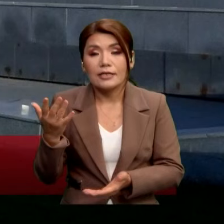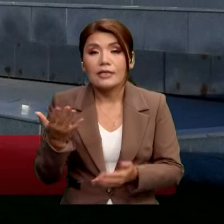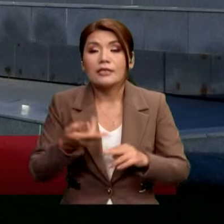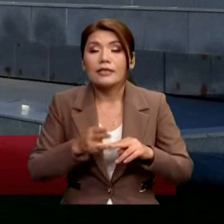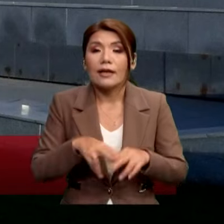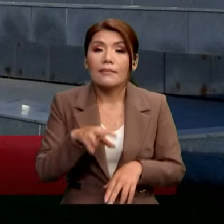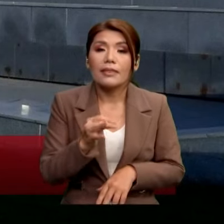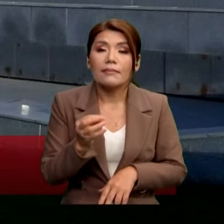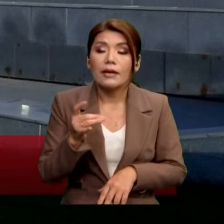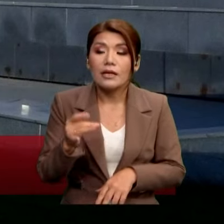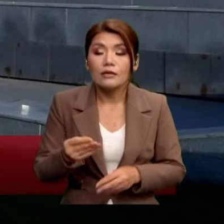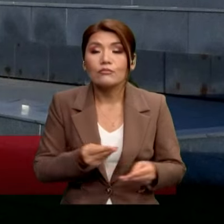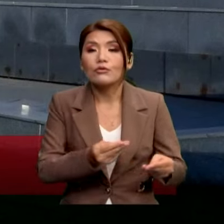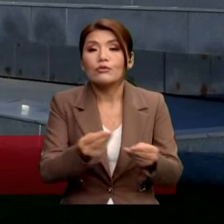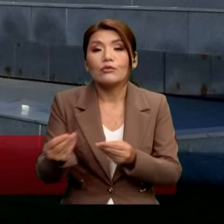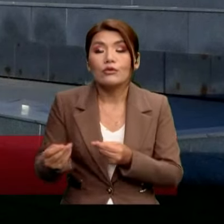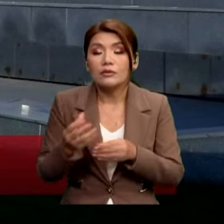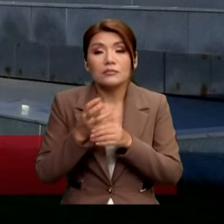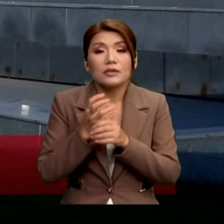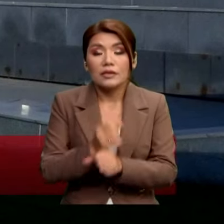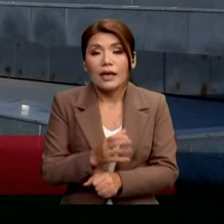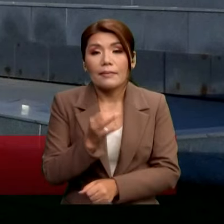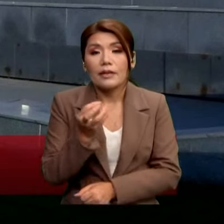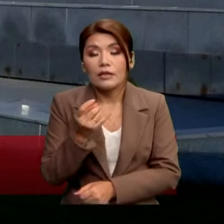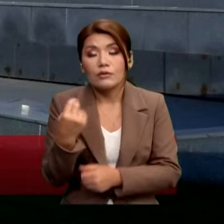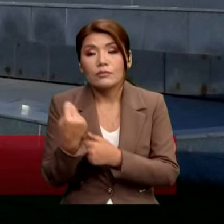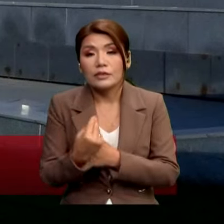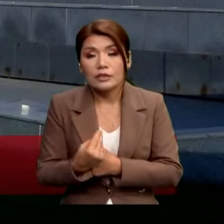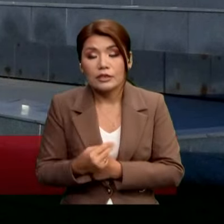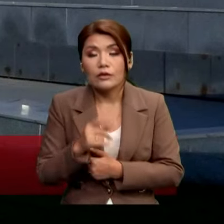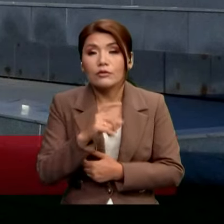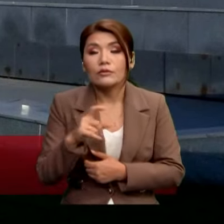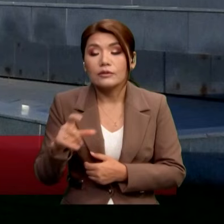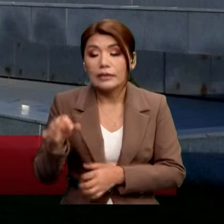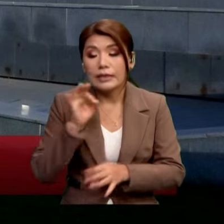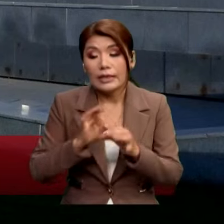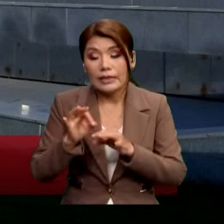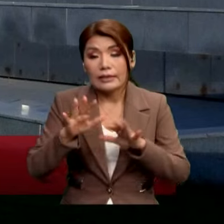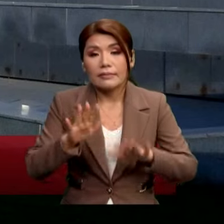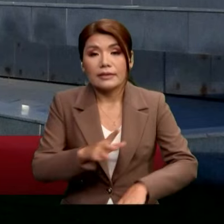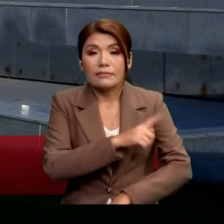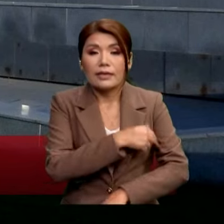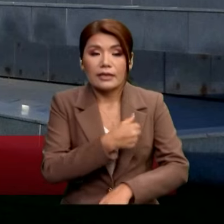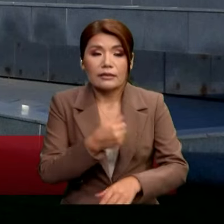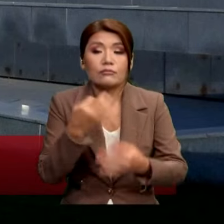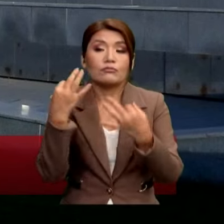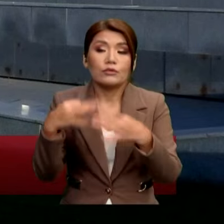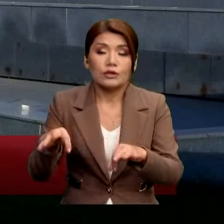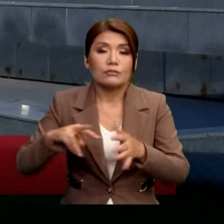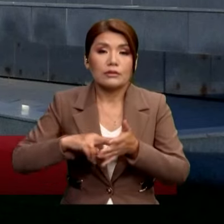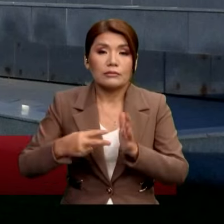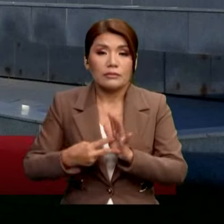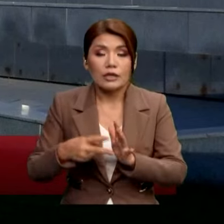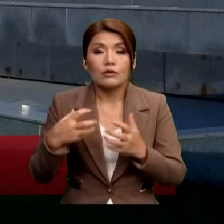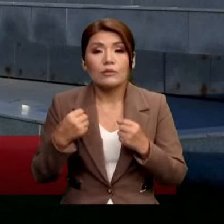нарықтағы монополистің ықпалын азайту үшін амбулаторлық емдеушілерге дәріні дәріханалардан алуға мүмкіндік беру жоспарда.